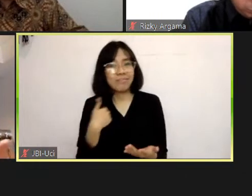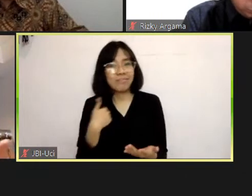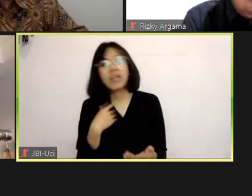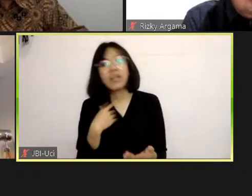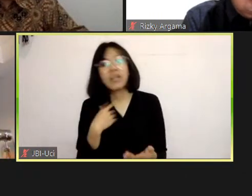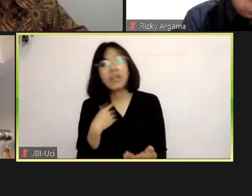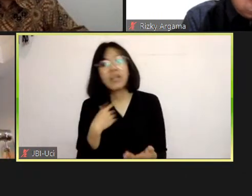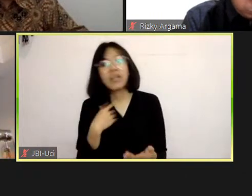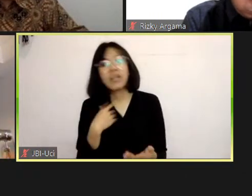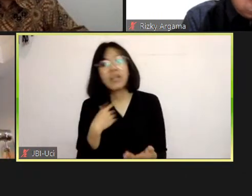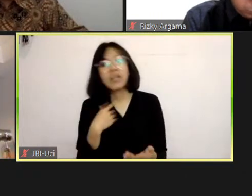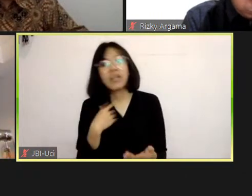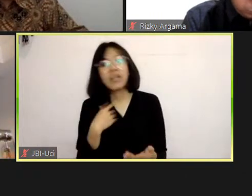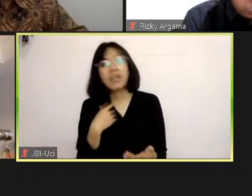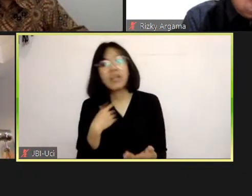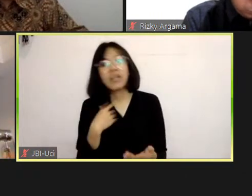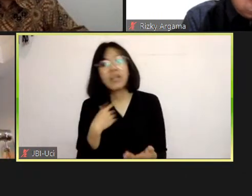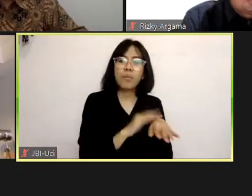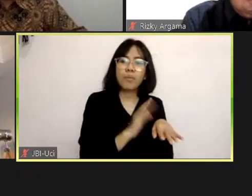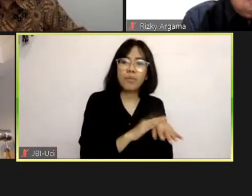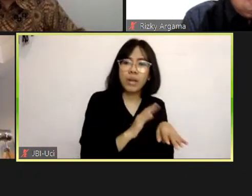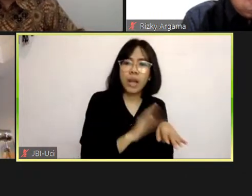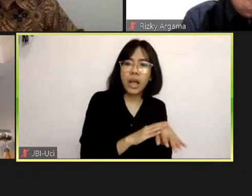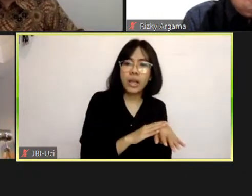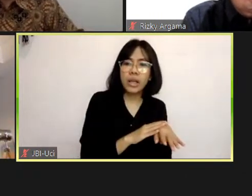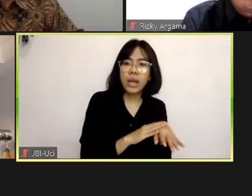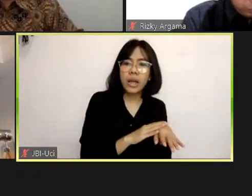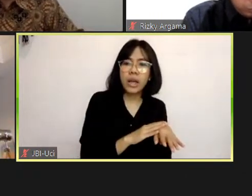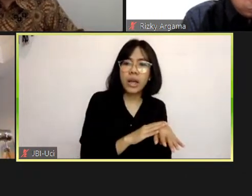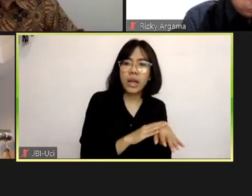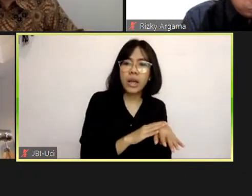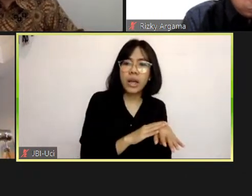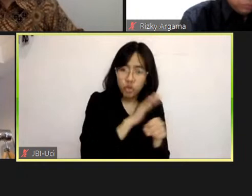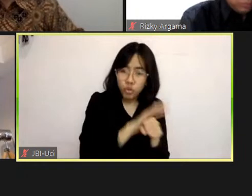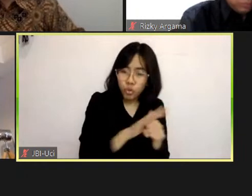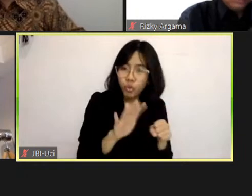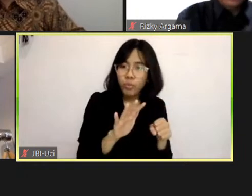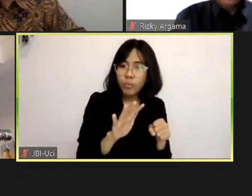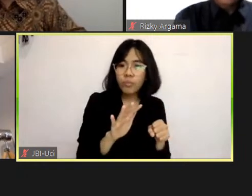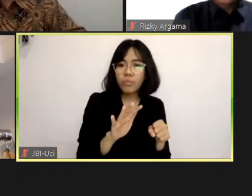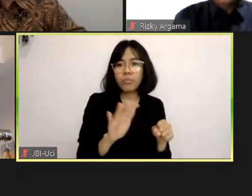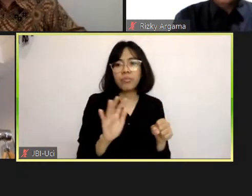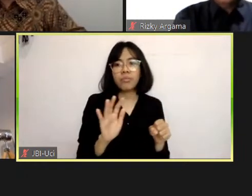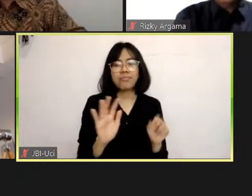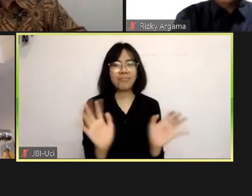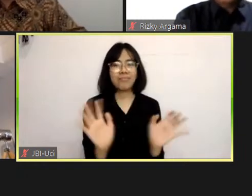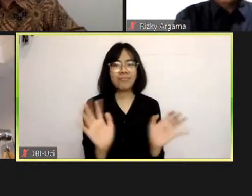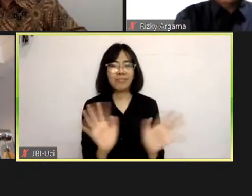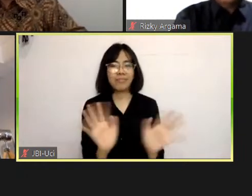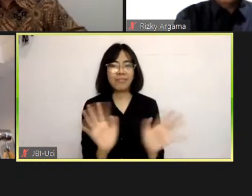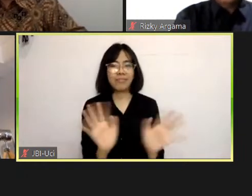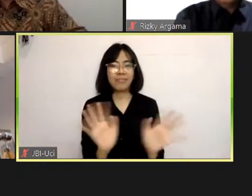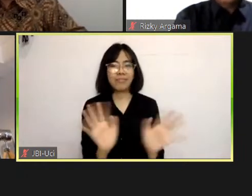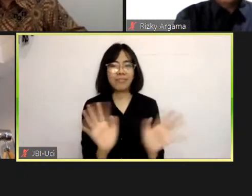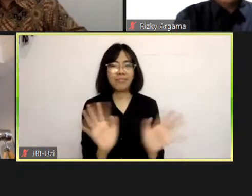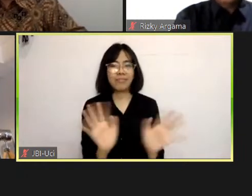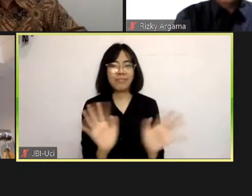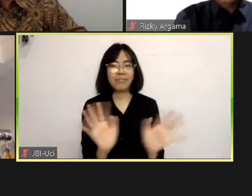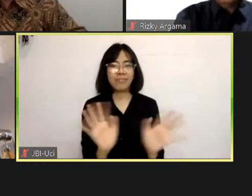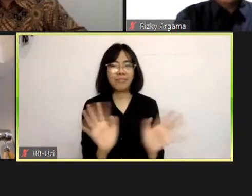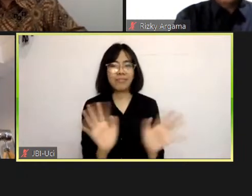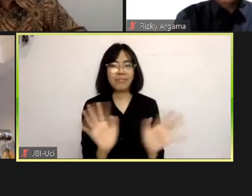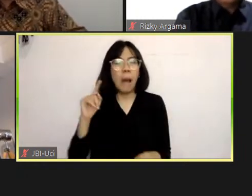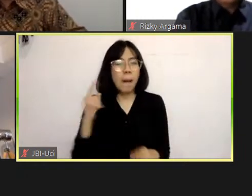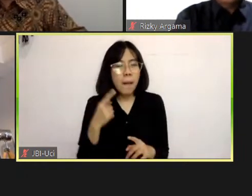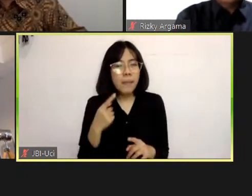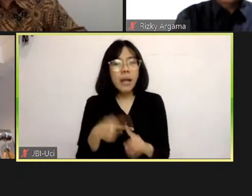pengertian terhadap nilai budaya saja di sebuah negara menurut saya. Apalagi negara yang memiliki